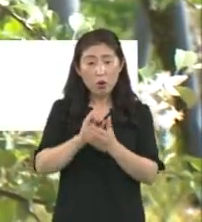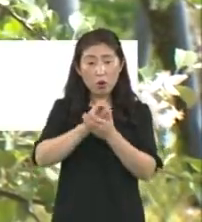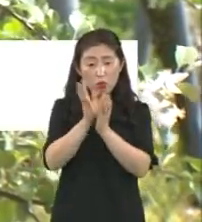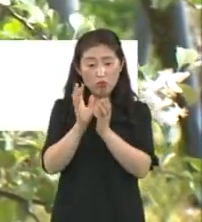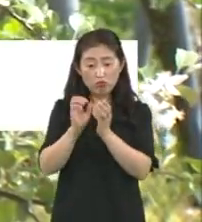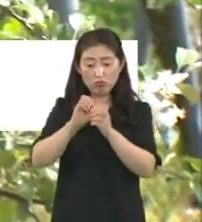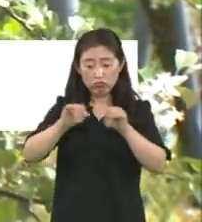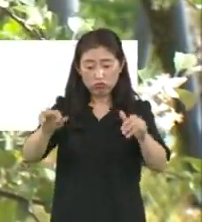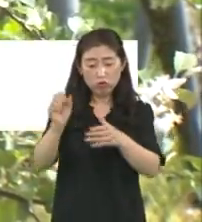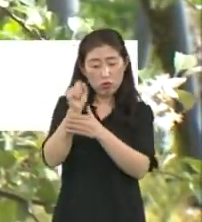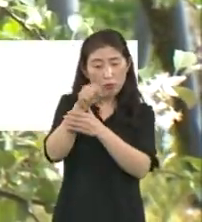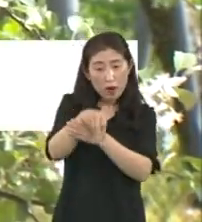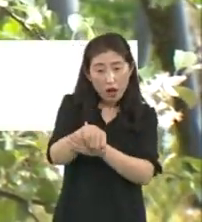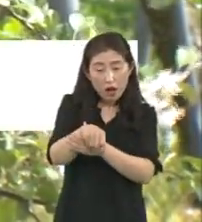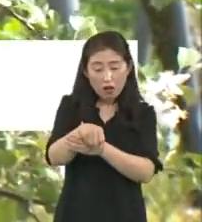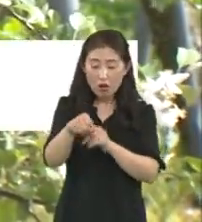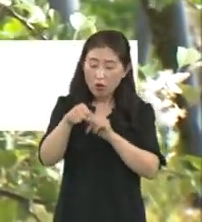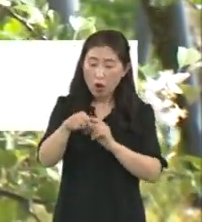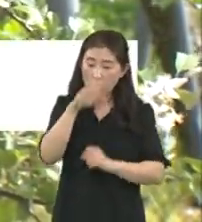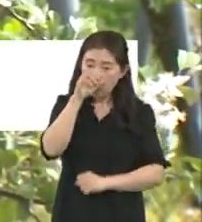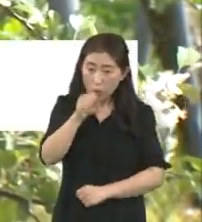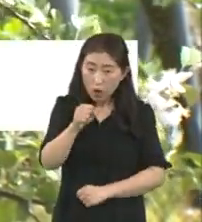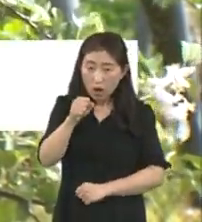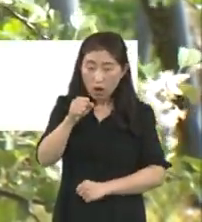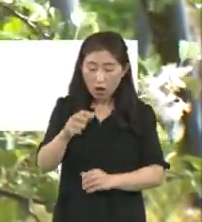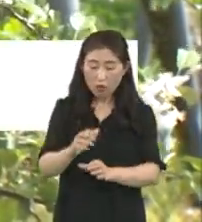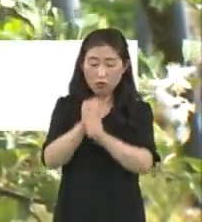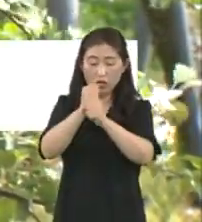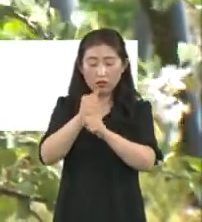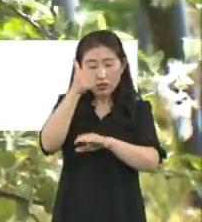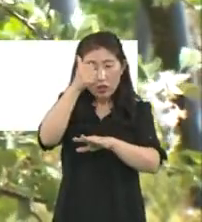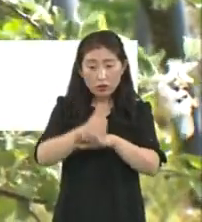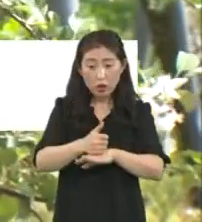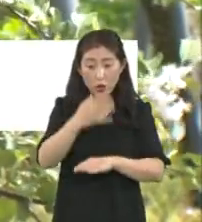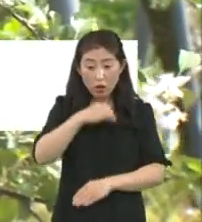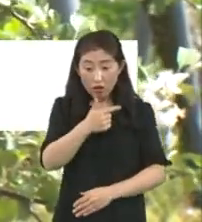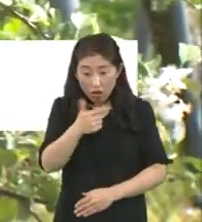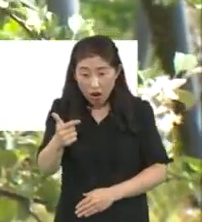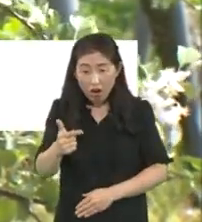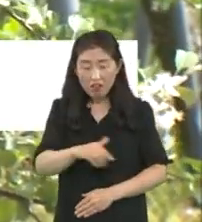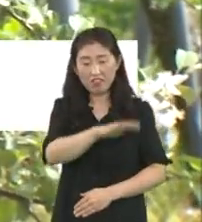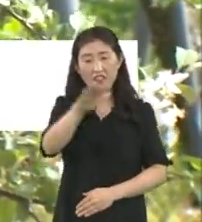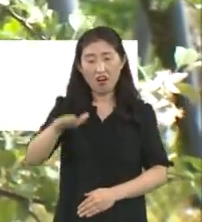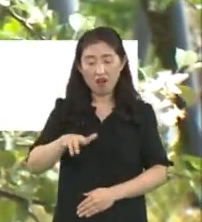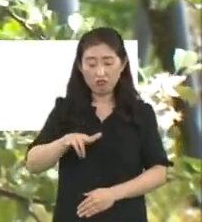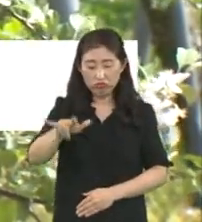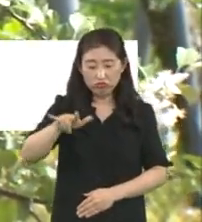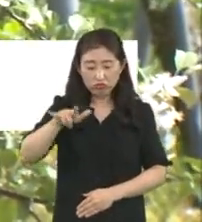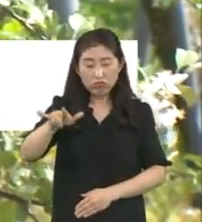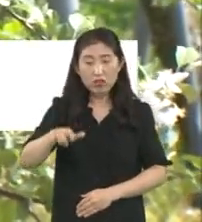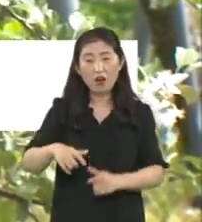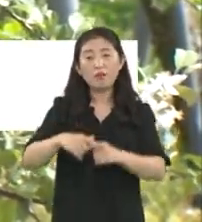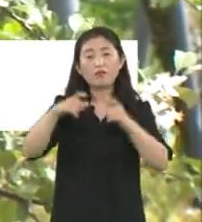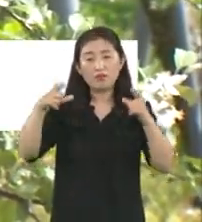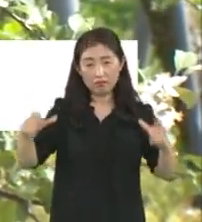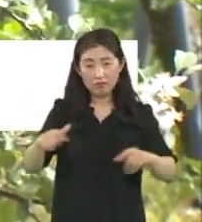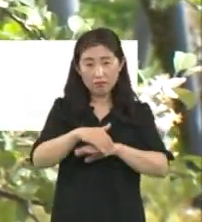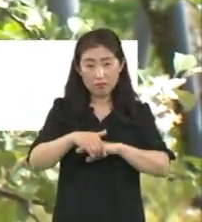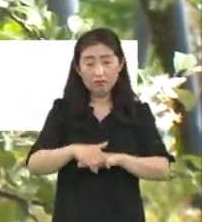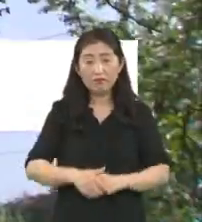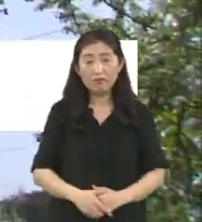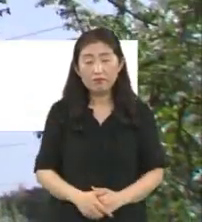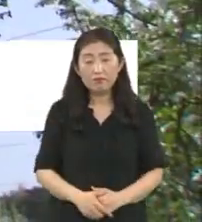등 종합적으로 분석을 해서 효과가 좋다고 하면 전농가 과수에 대해서 전농가에 대해서